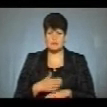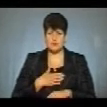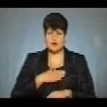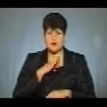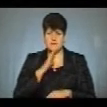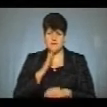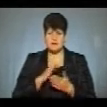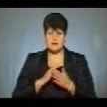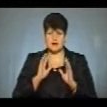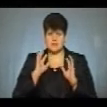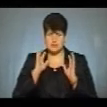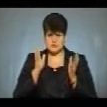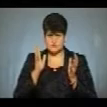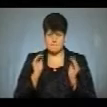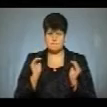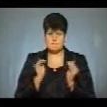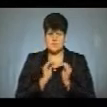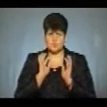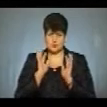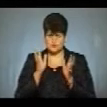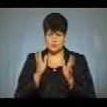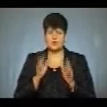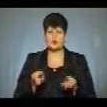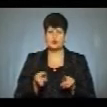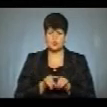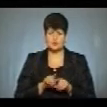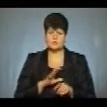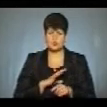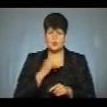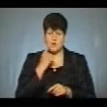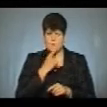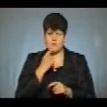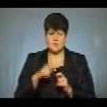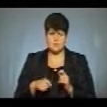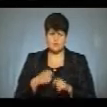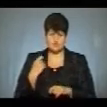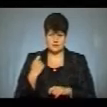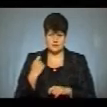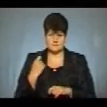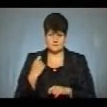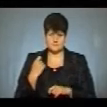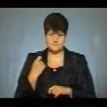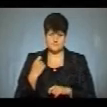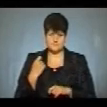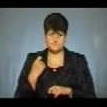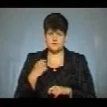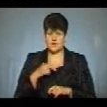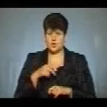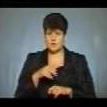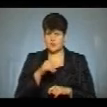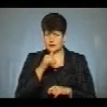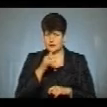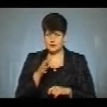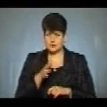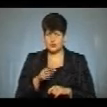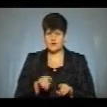інсульт, мікроінсульт. Теж в неї мова була порушилася, і ходити вона не могла, так